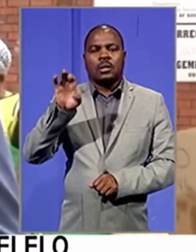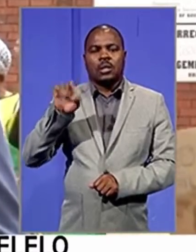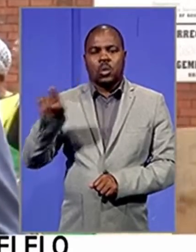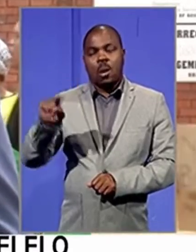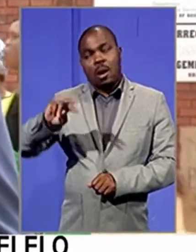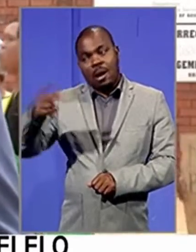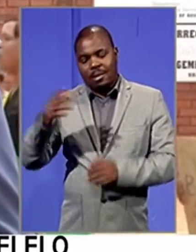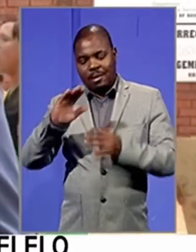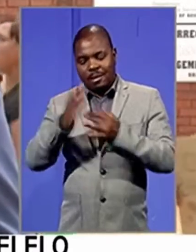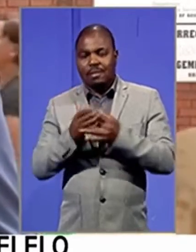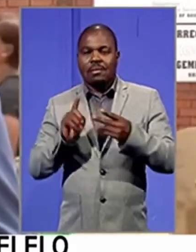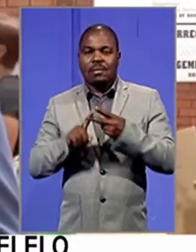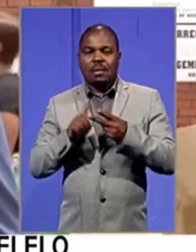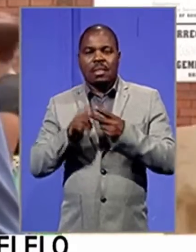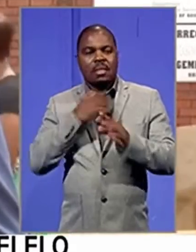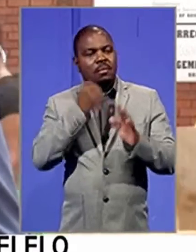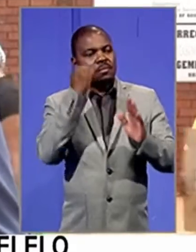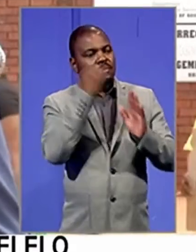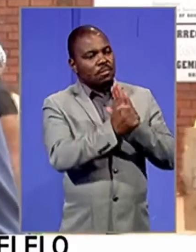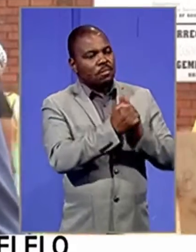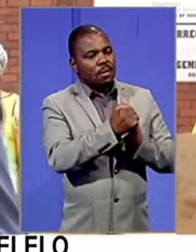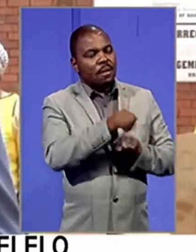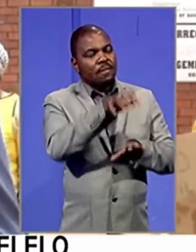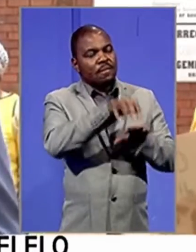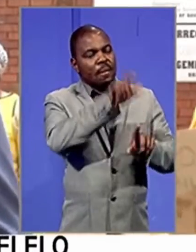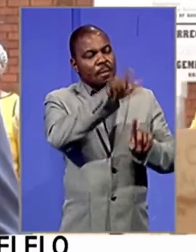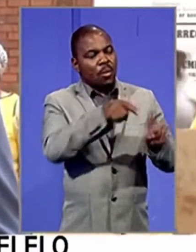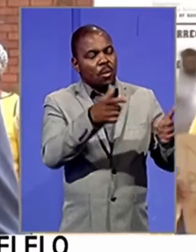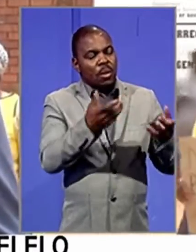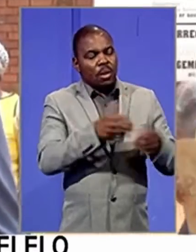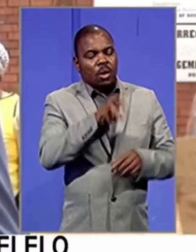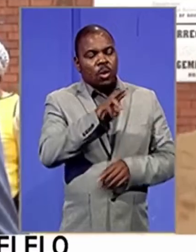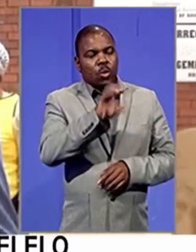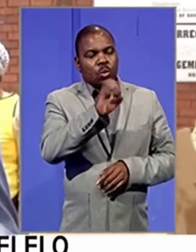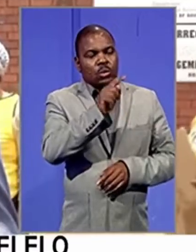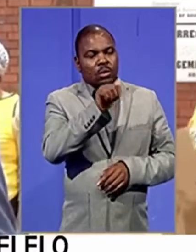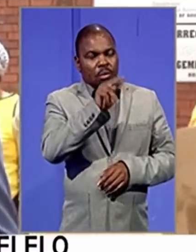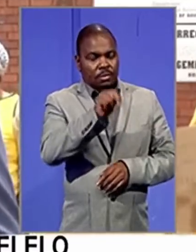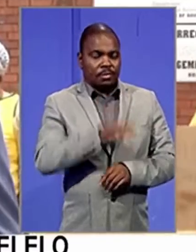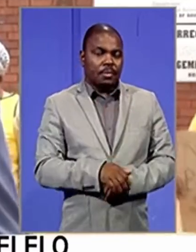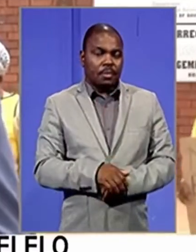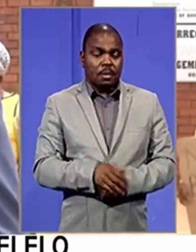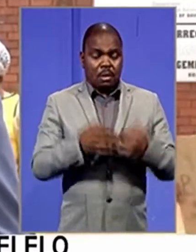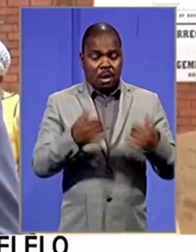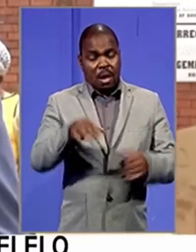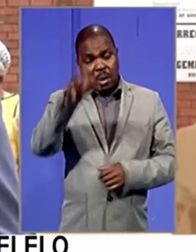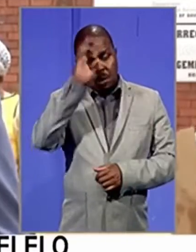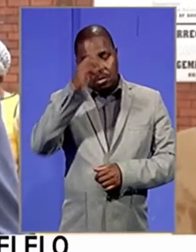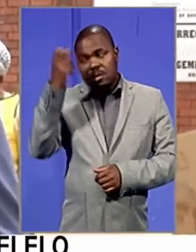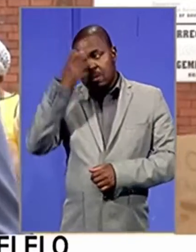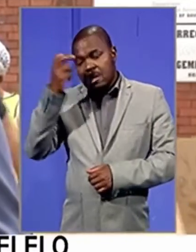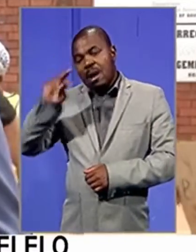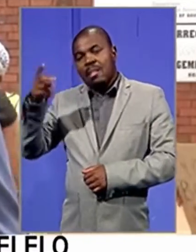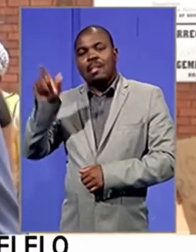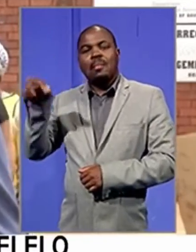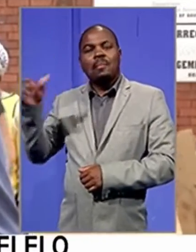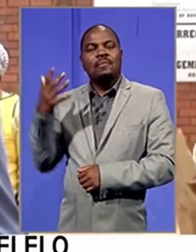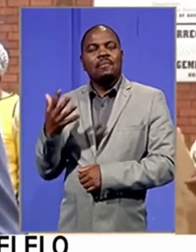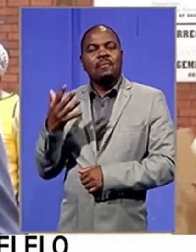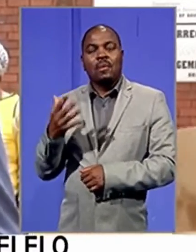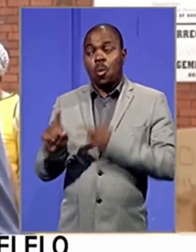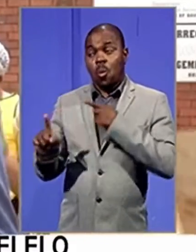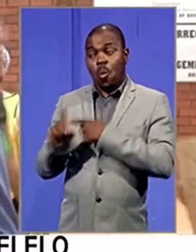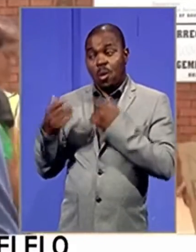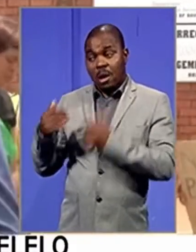mongwe wa polao ya rapolasa wa Rotwane seleteng sa Waterberg. Ka go le lengwe mapodisa ba gare ba nyakana le bagonanelwa ba bangwe ge le